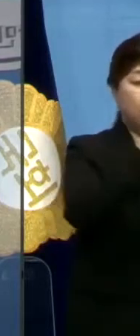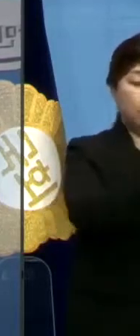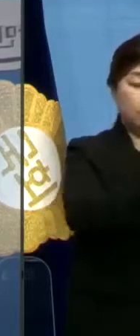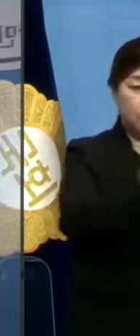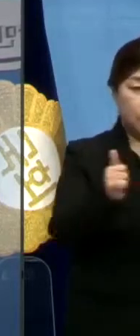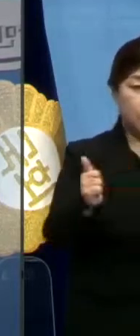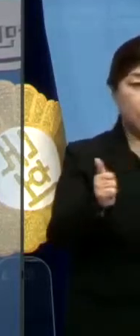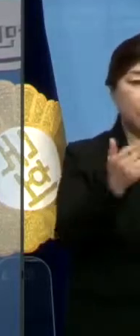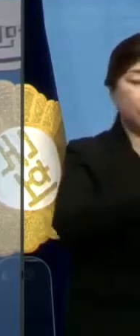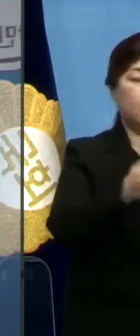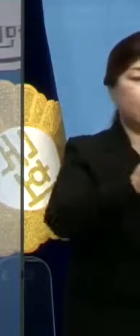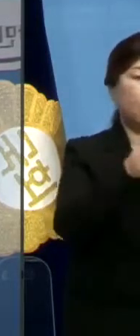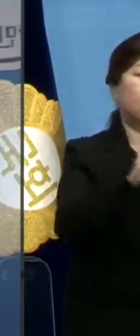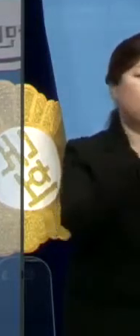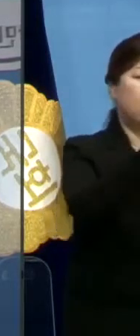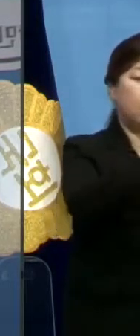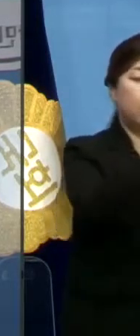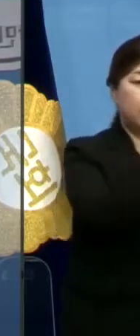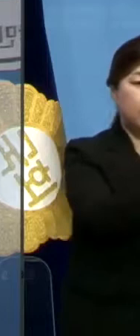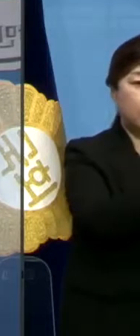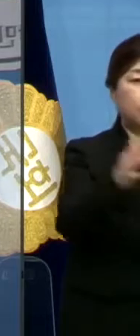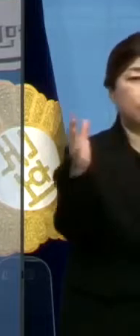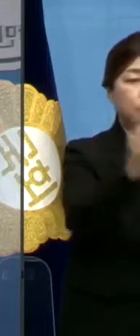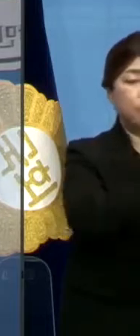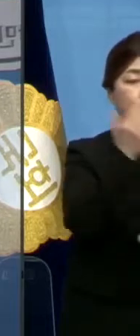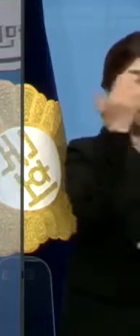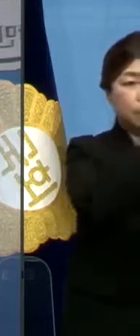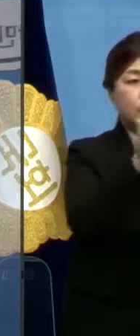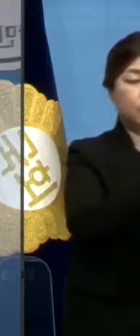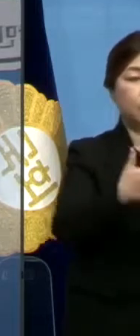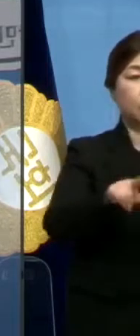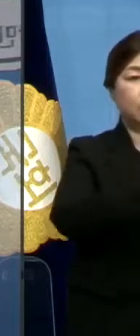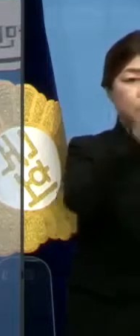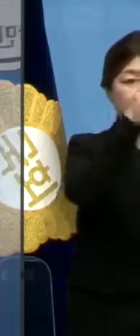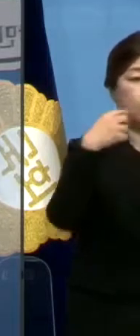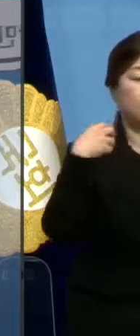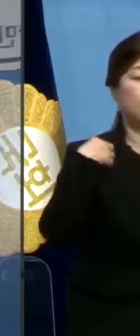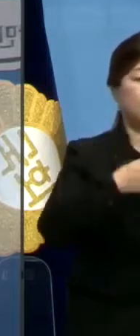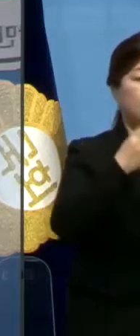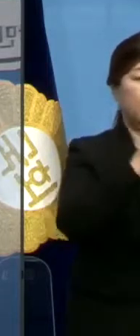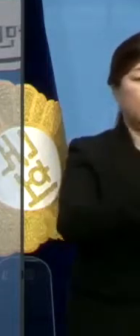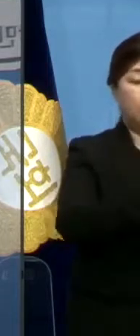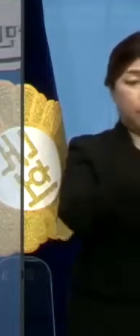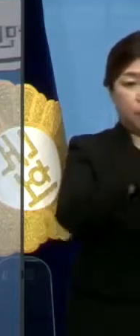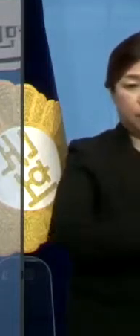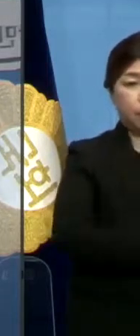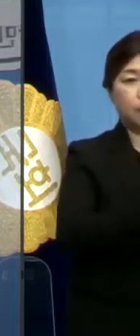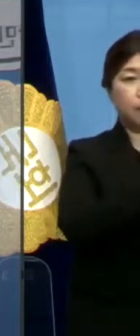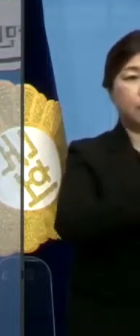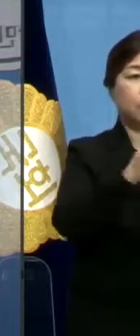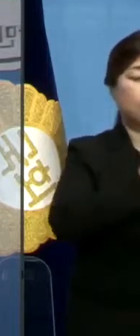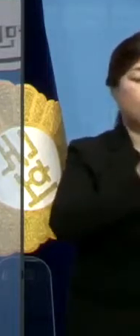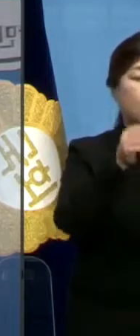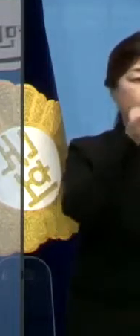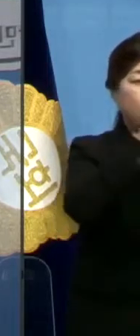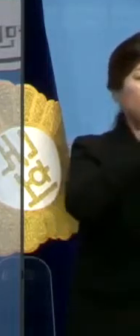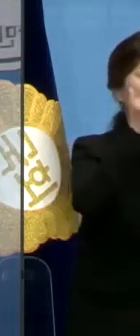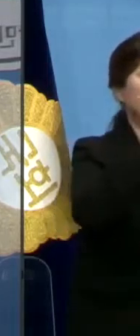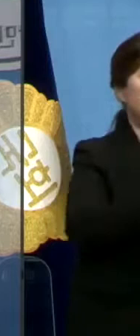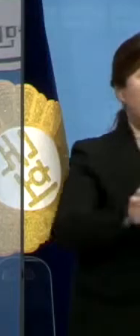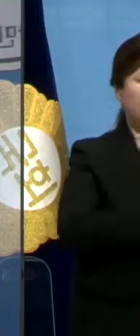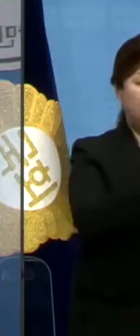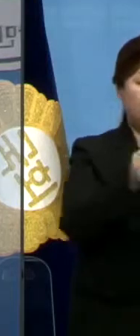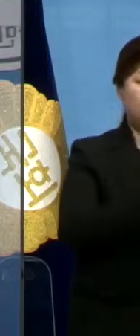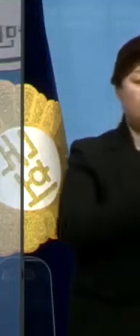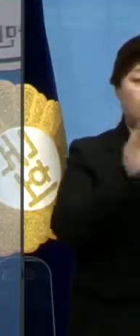국민적으로 더 이상의 확산 방지와 종식을 위하여 정부의 방역 지침을 충실히 따라줬고 그 결과